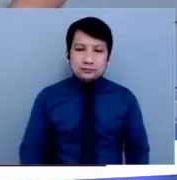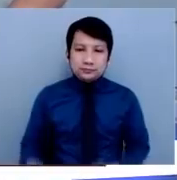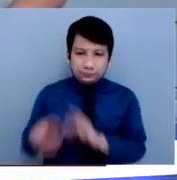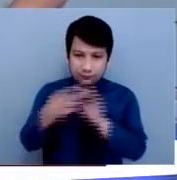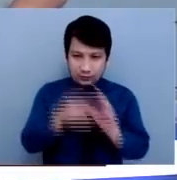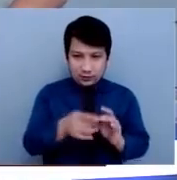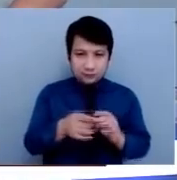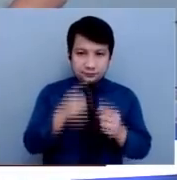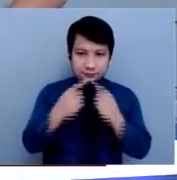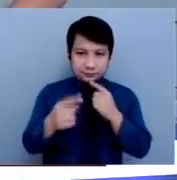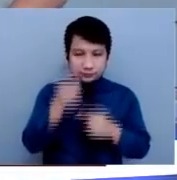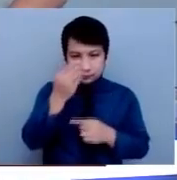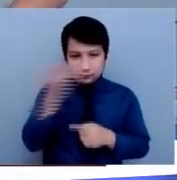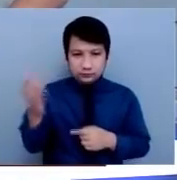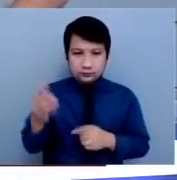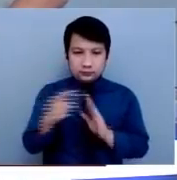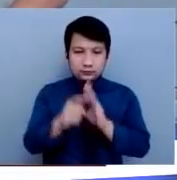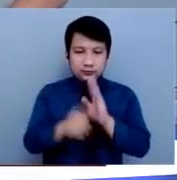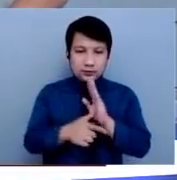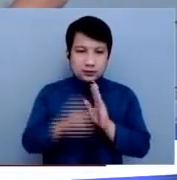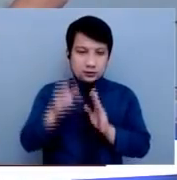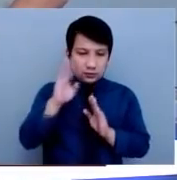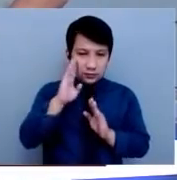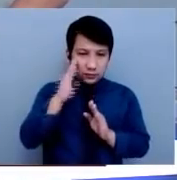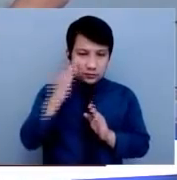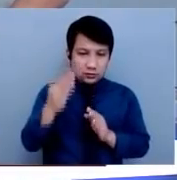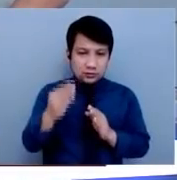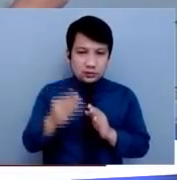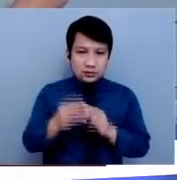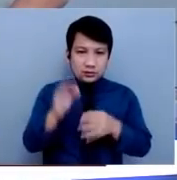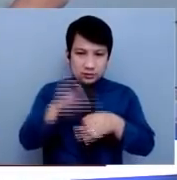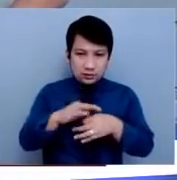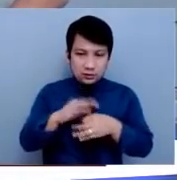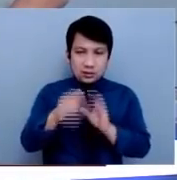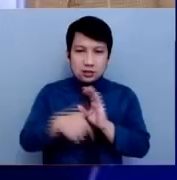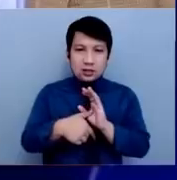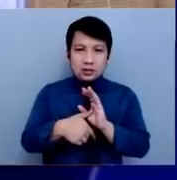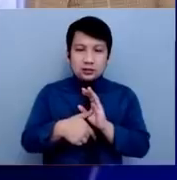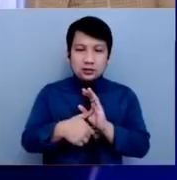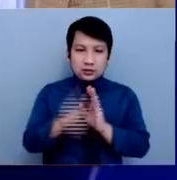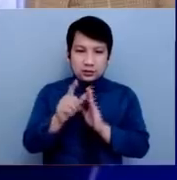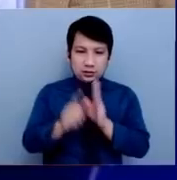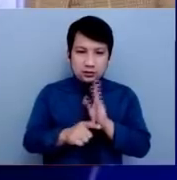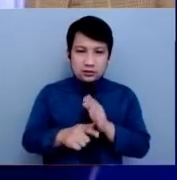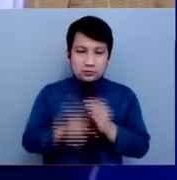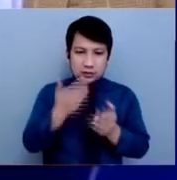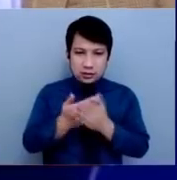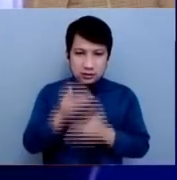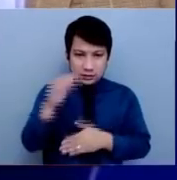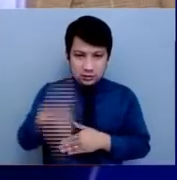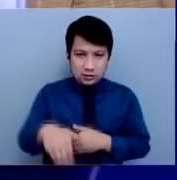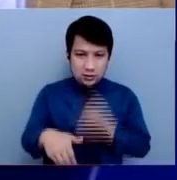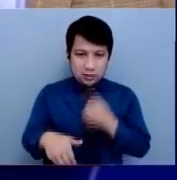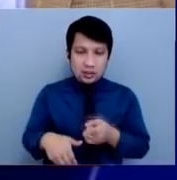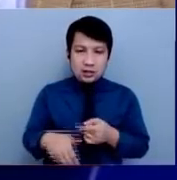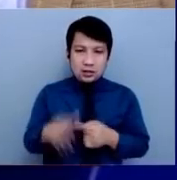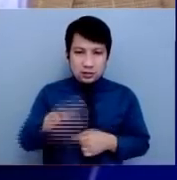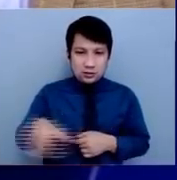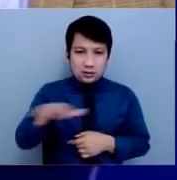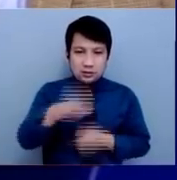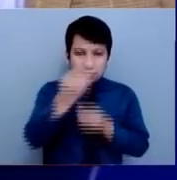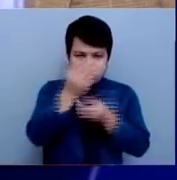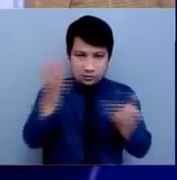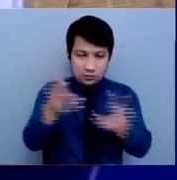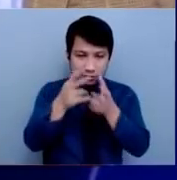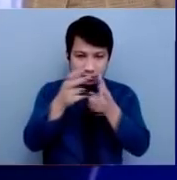nakakausap natin si Attorney Buco de la Cruz, isa pong election lawyer. Magandang gabi po, Attorney. Magandang gabi sa inyo at sa inyong mga